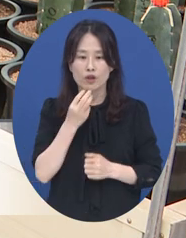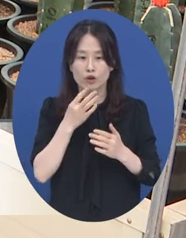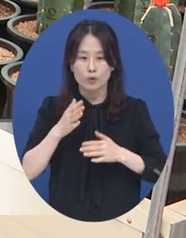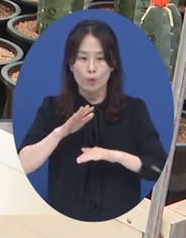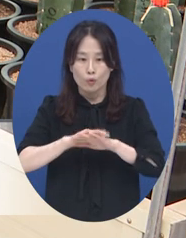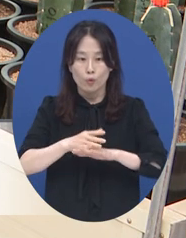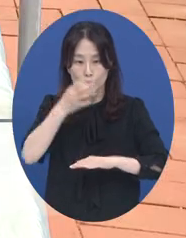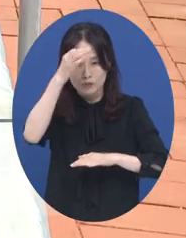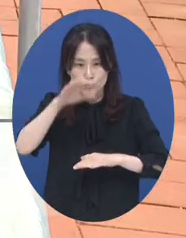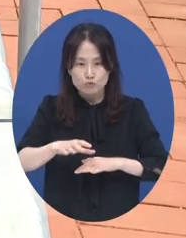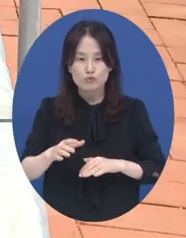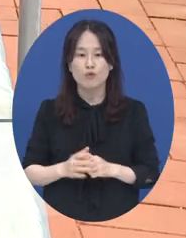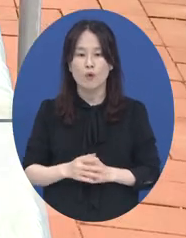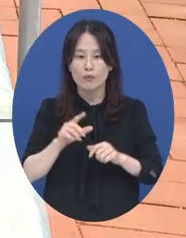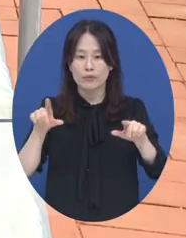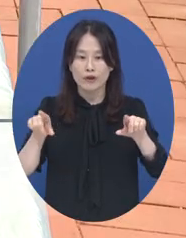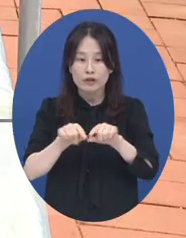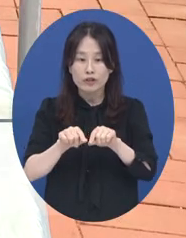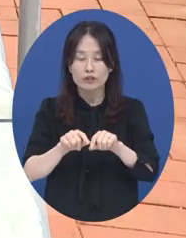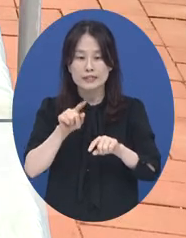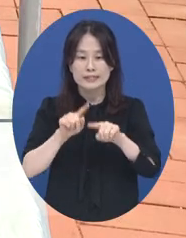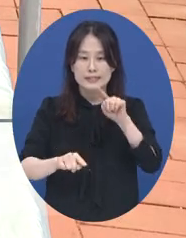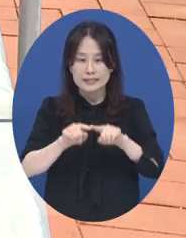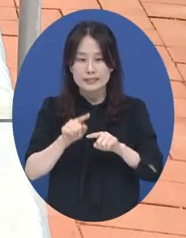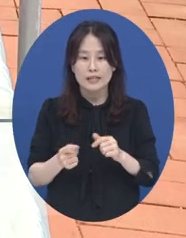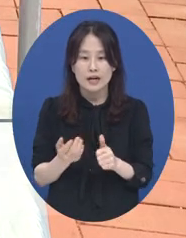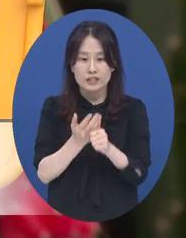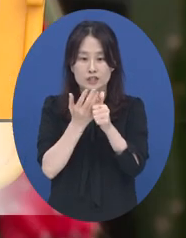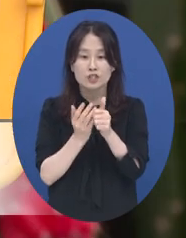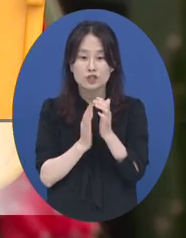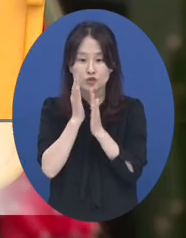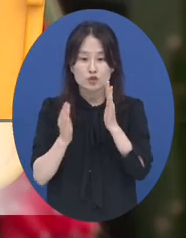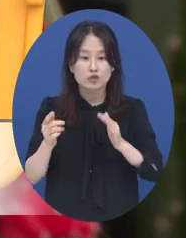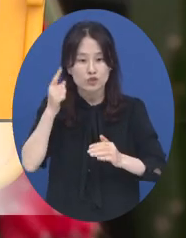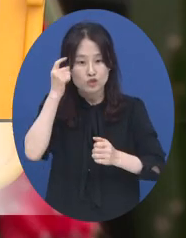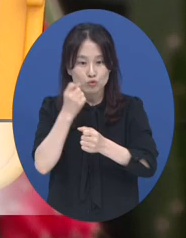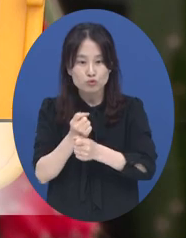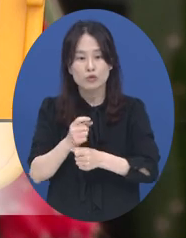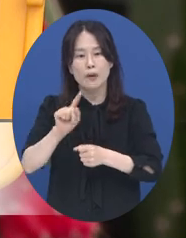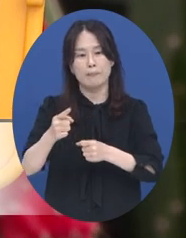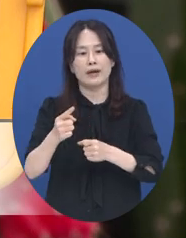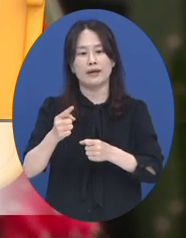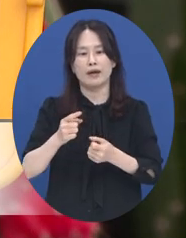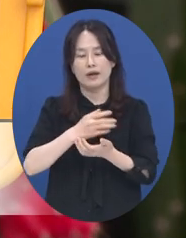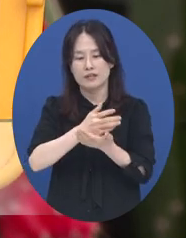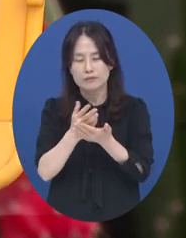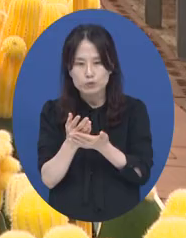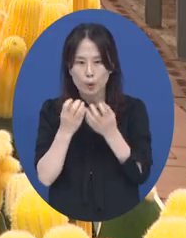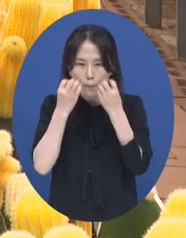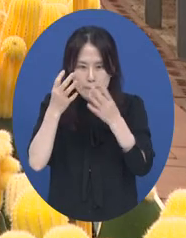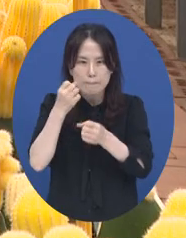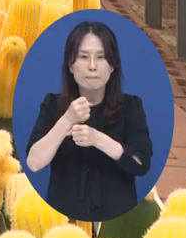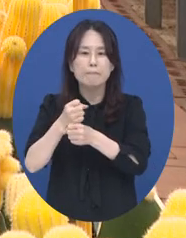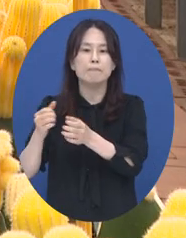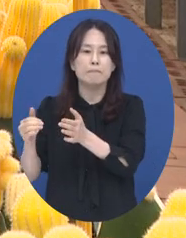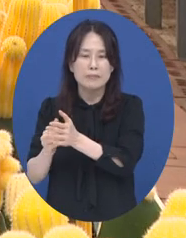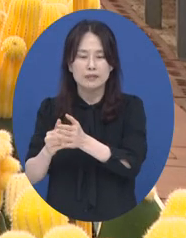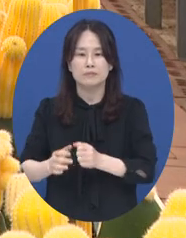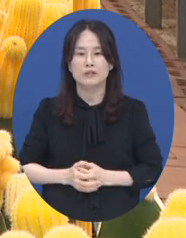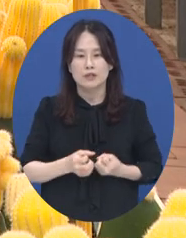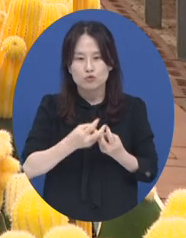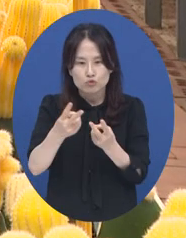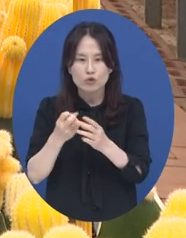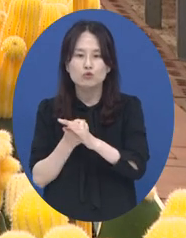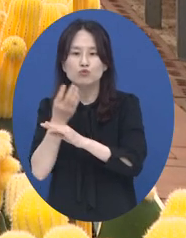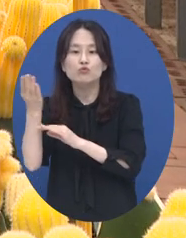선인장 다육식물 연구소는 20여년 전부터 선 복선 인장 신품종을 개발 현재까지 배우게 신품종 의 농가에 보급될 수출길이